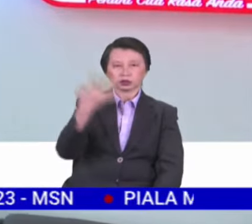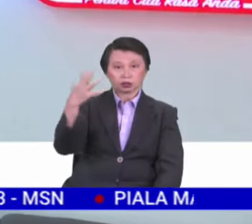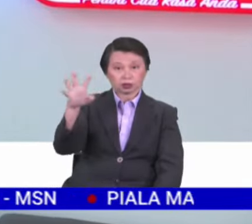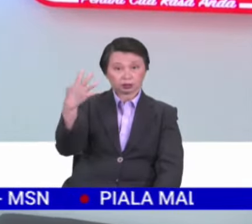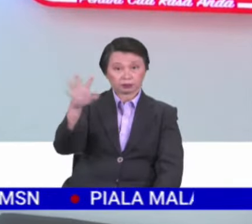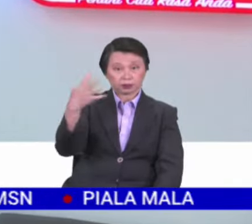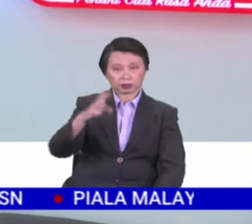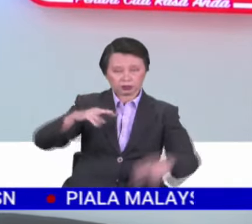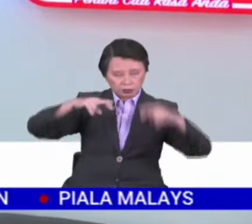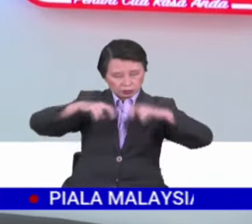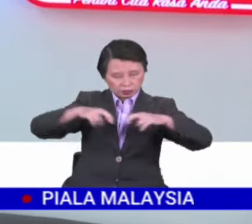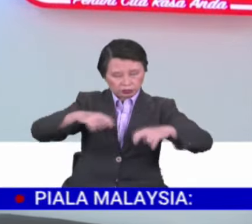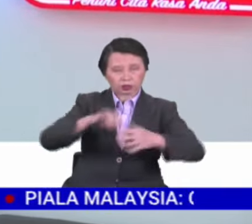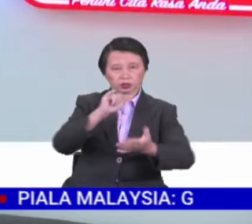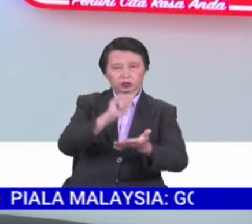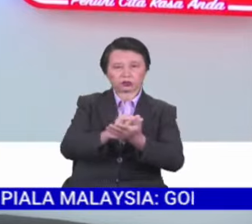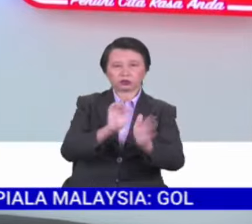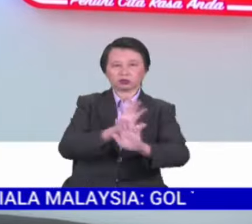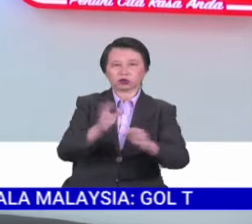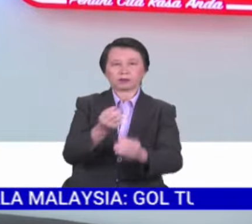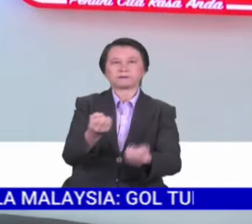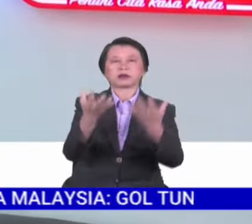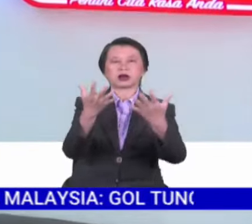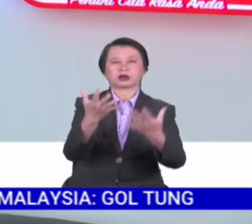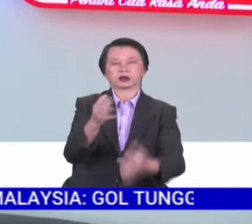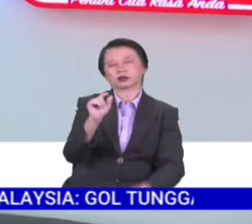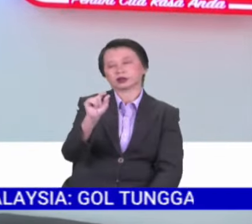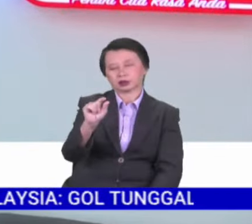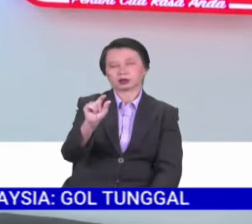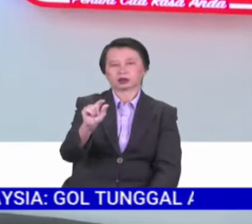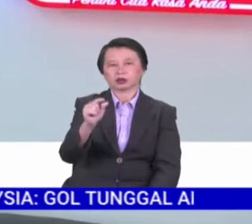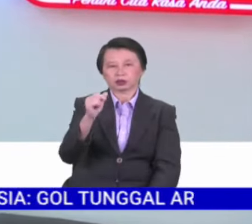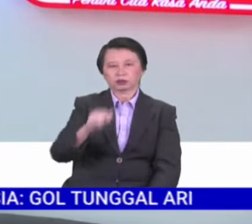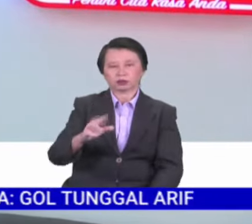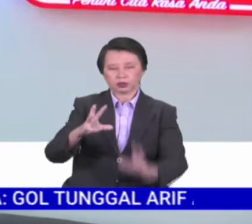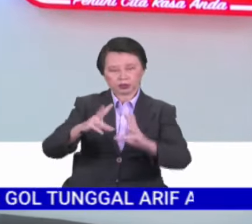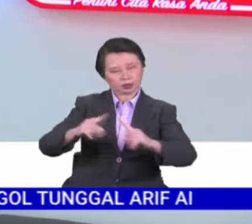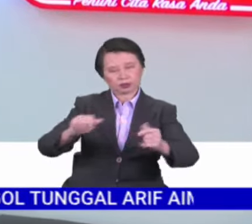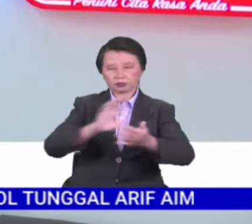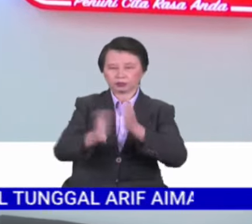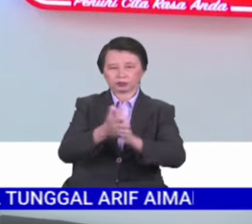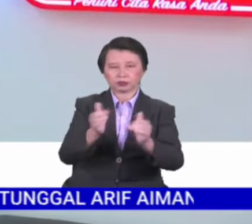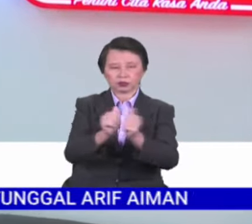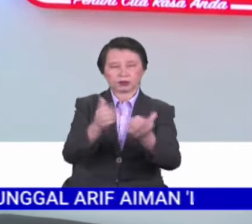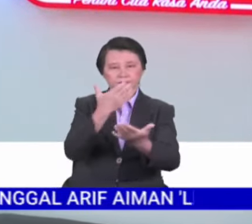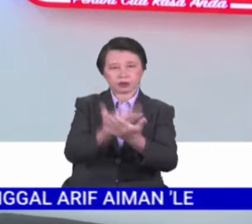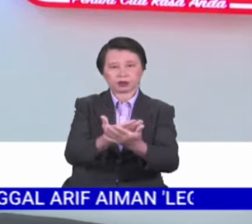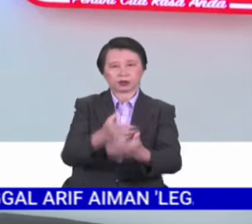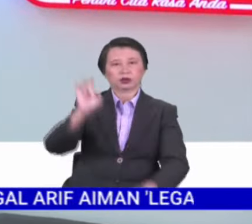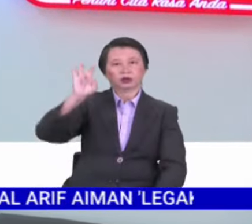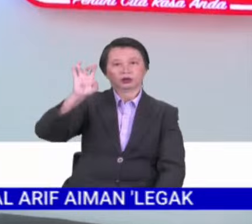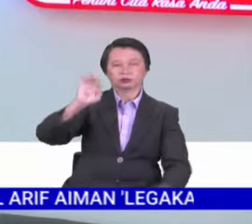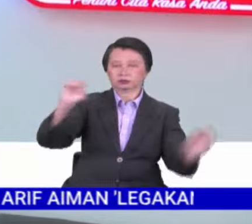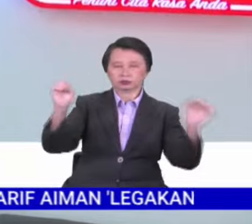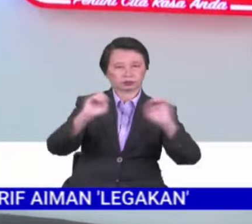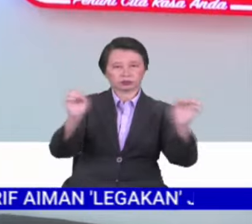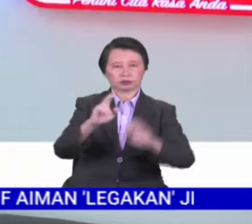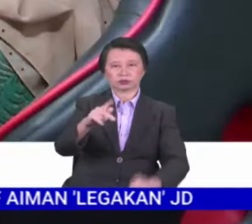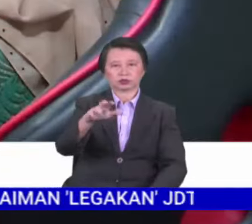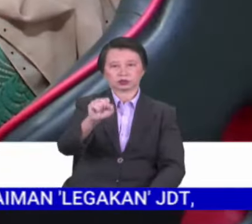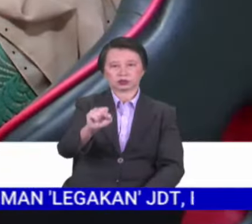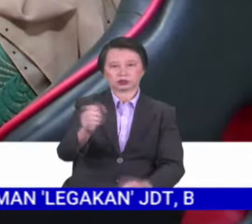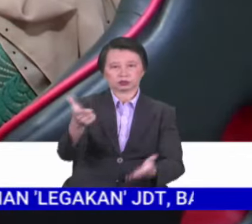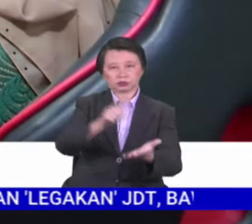saya rasa satu, bukanlah banyaklah mana kes-kes yang kita dapat tangani dengan baik. Dan insyaAllah tidak ada lagi kes-kes yang